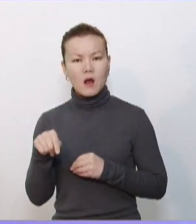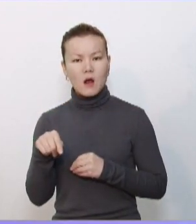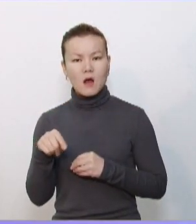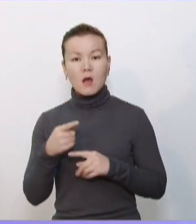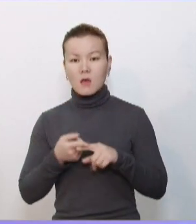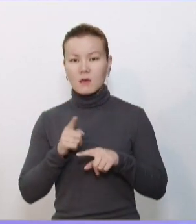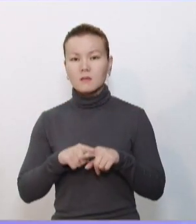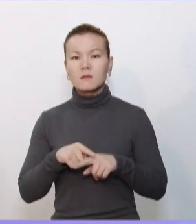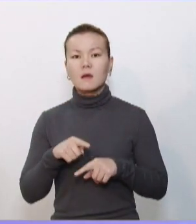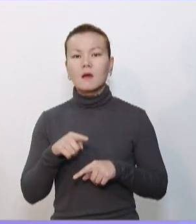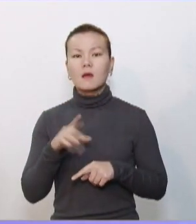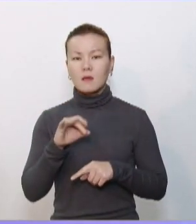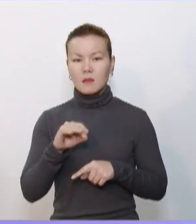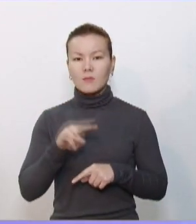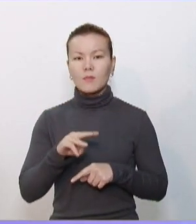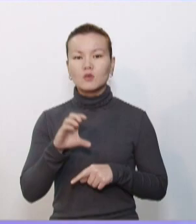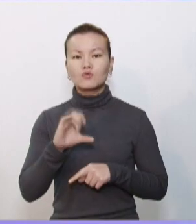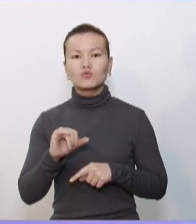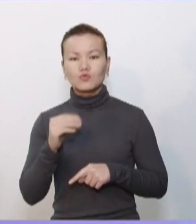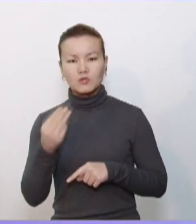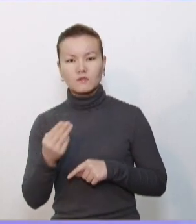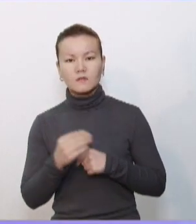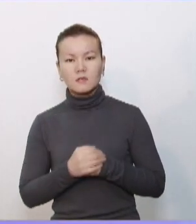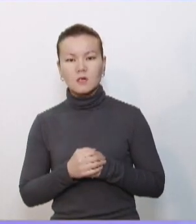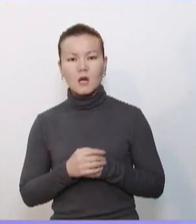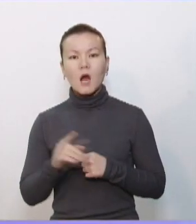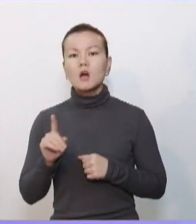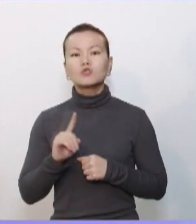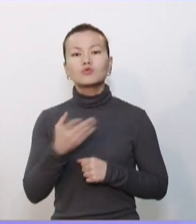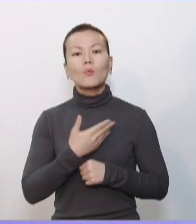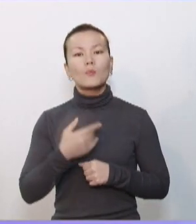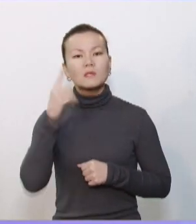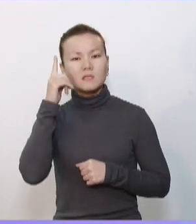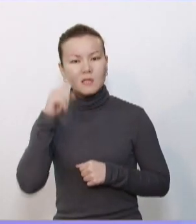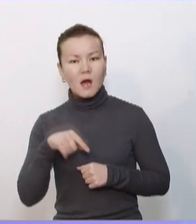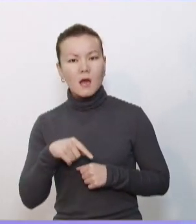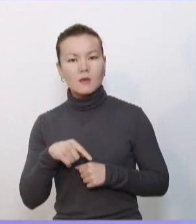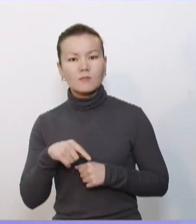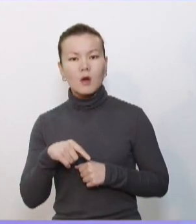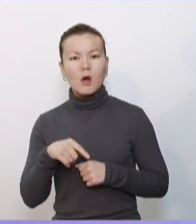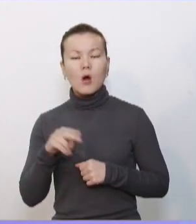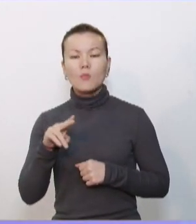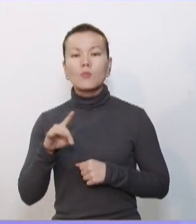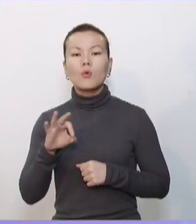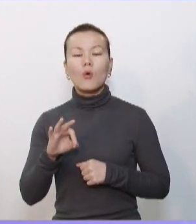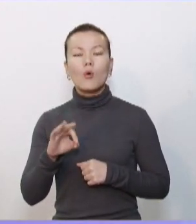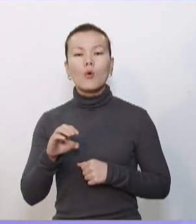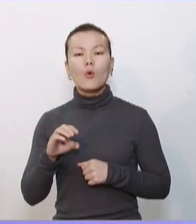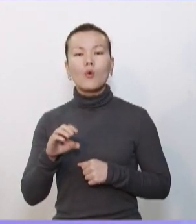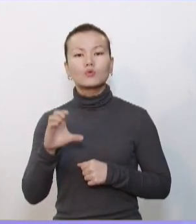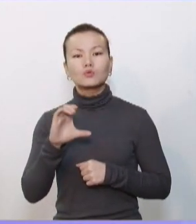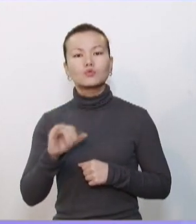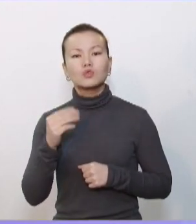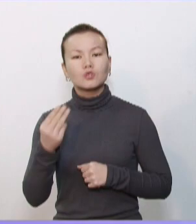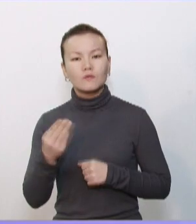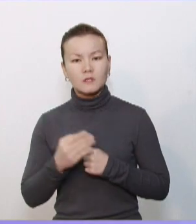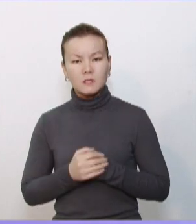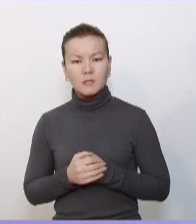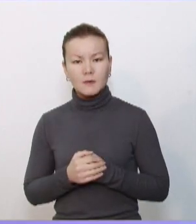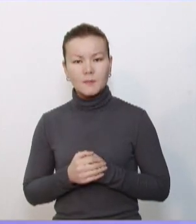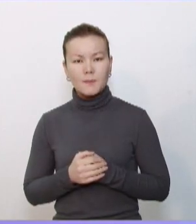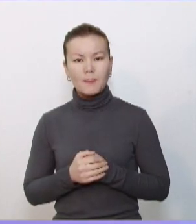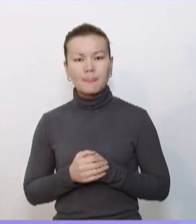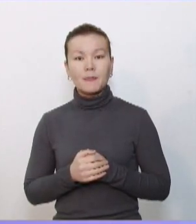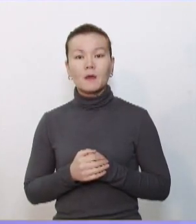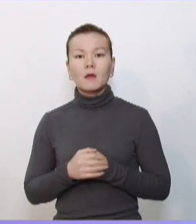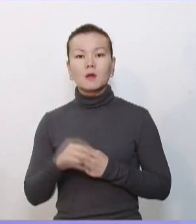имена существительные. А что мы уже знаем про имя существительное?